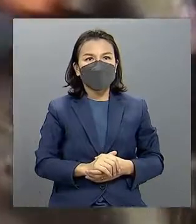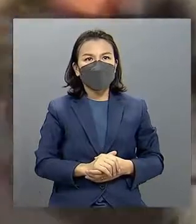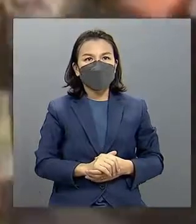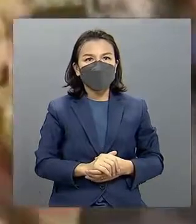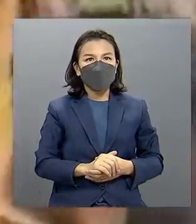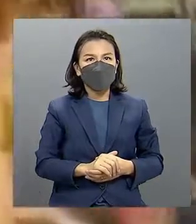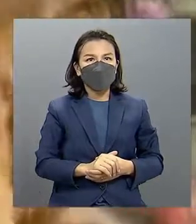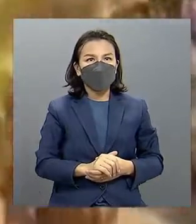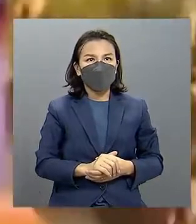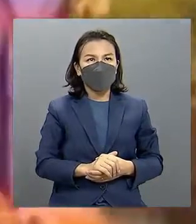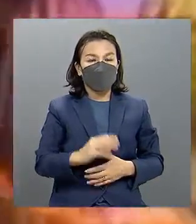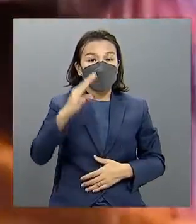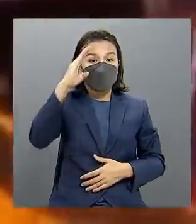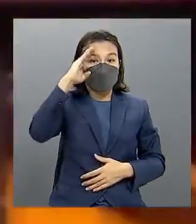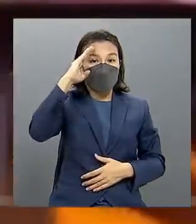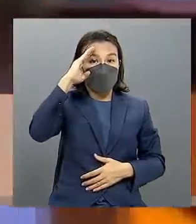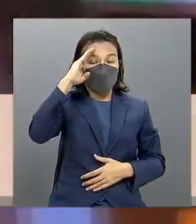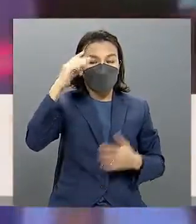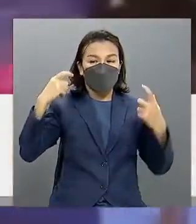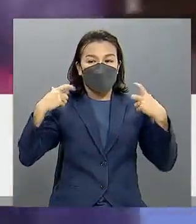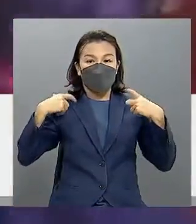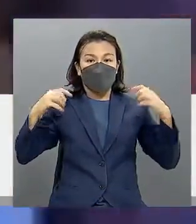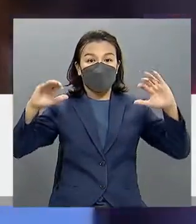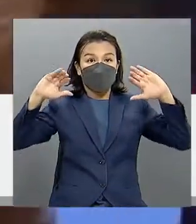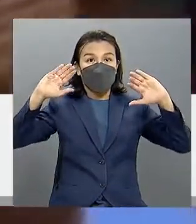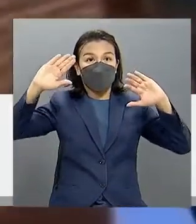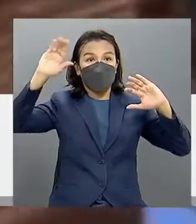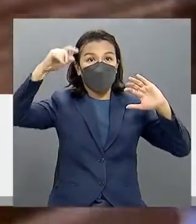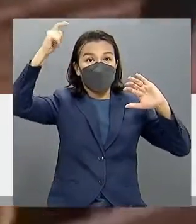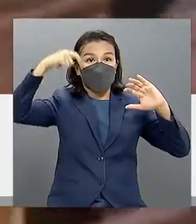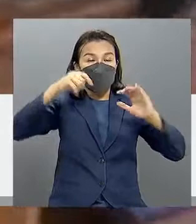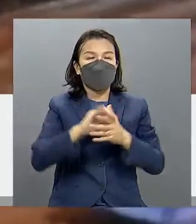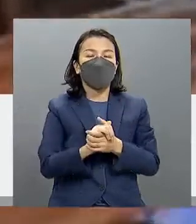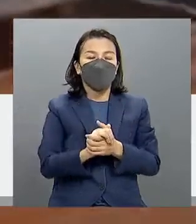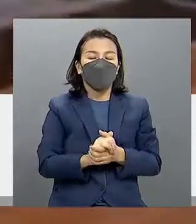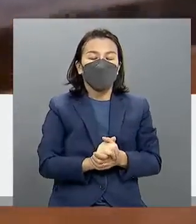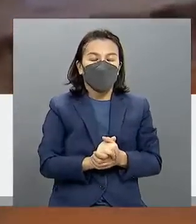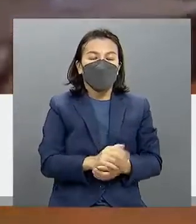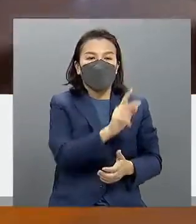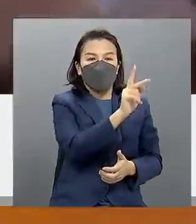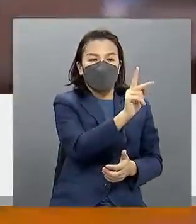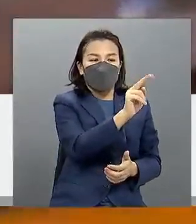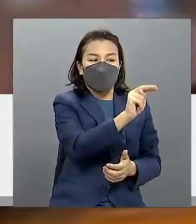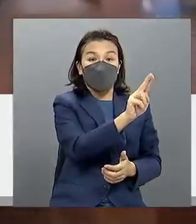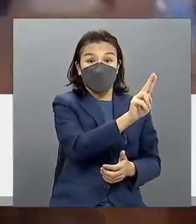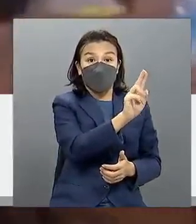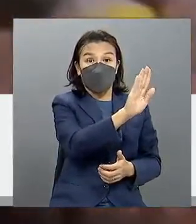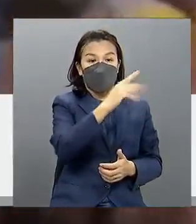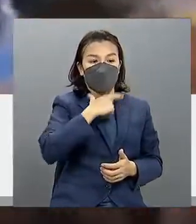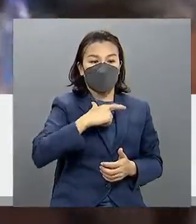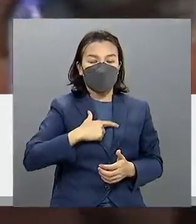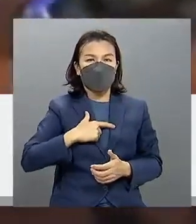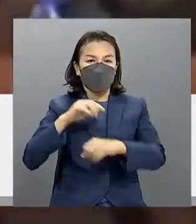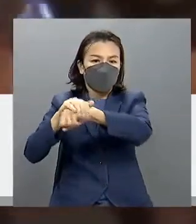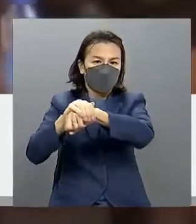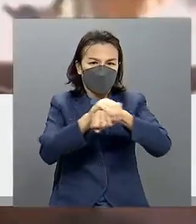นายทหารรัฐบาลเมียนมาไม่น้อยกว่า 10นายนะครับถูกกองกำลังสหภาพแห่งชาติกะเหรี่ยงหรือเคเอ็นยูจับเป็นเชลยศึกนะครับในระหว่าง